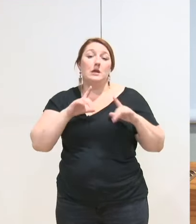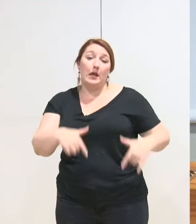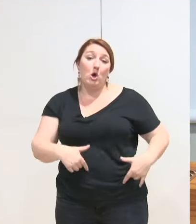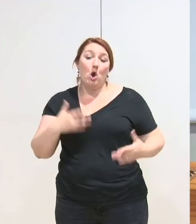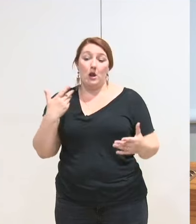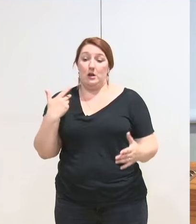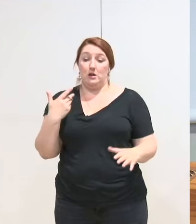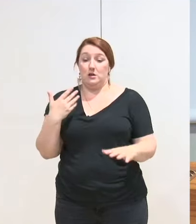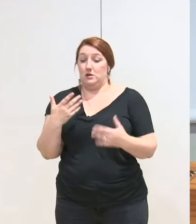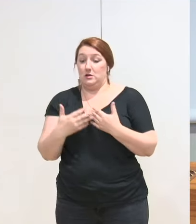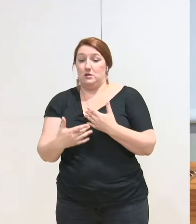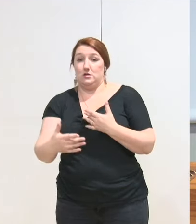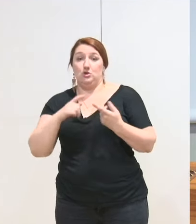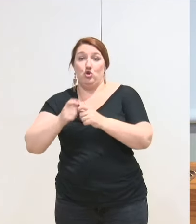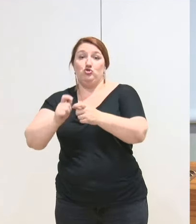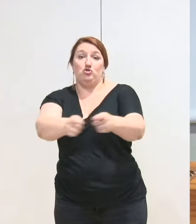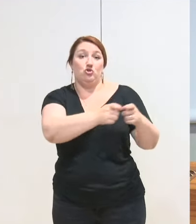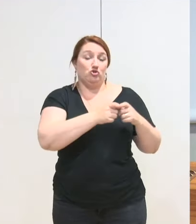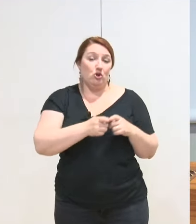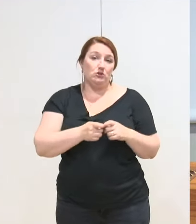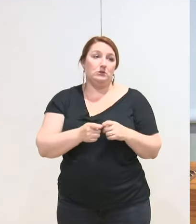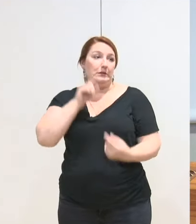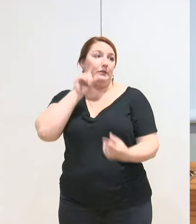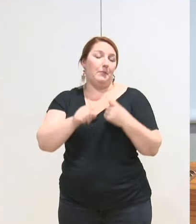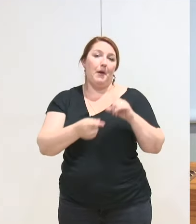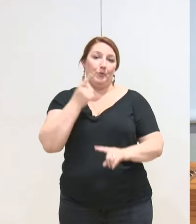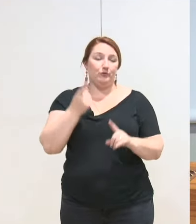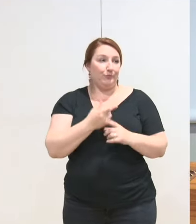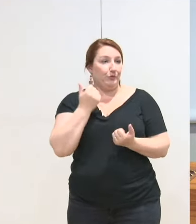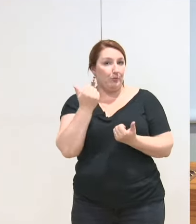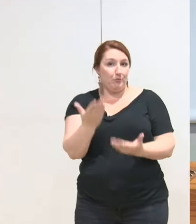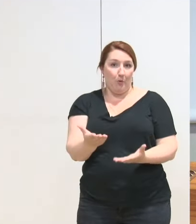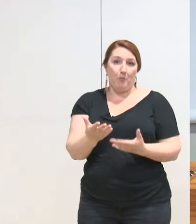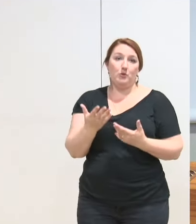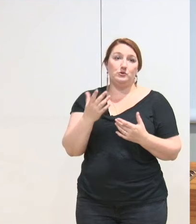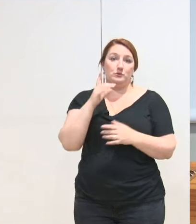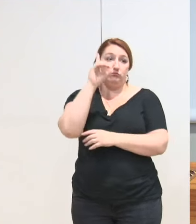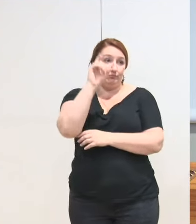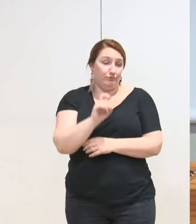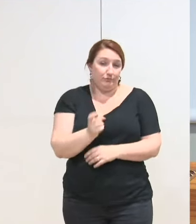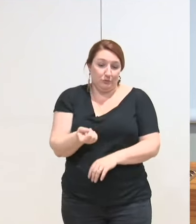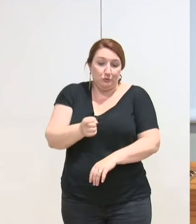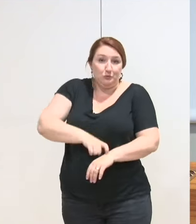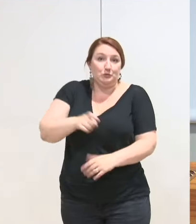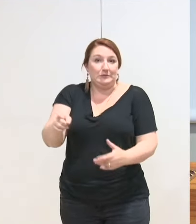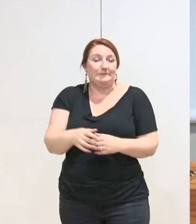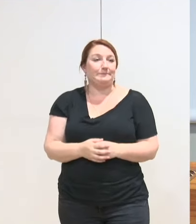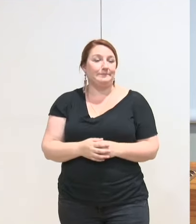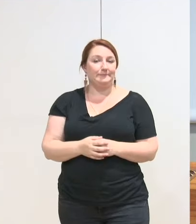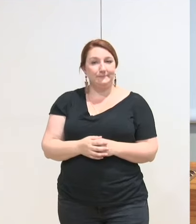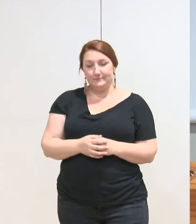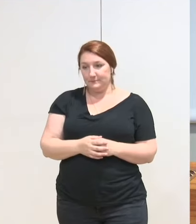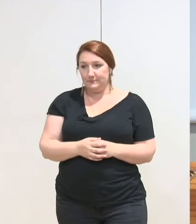notre ville je vous propose donc de démarrer ce conseil municipal sans plus attendre et